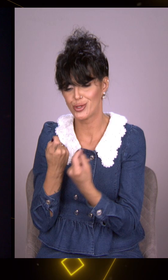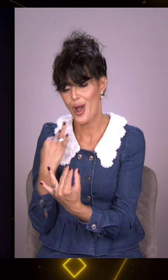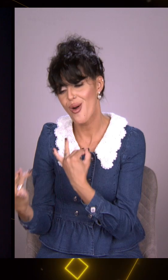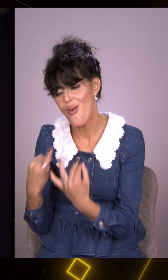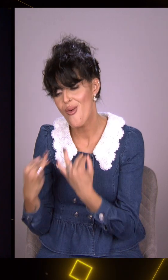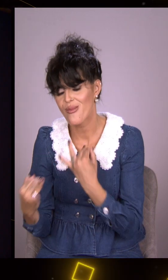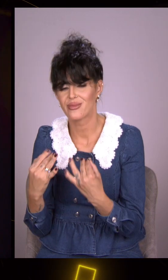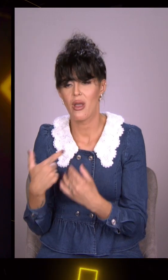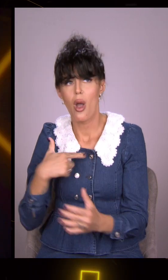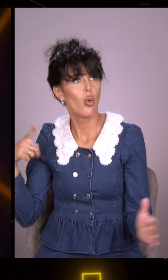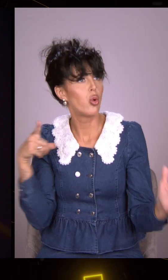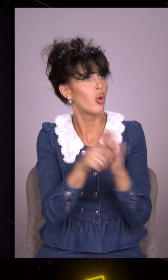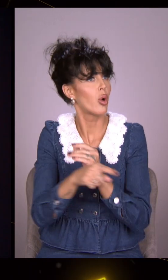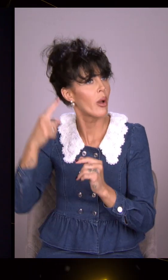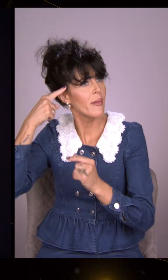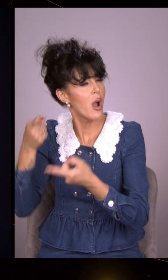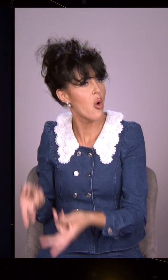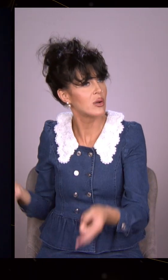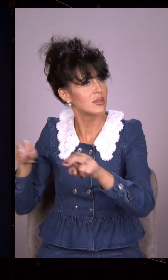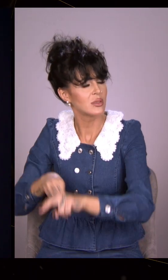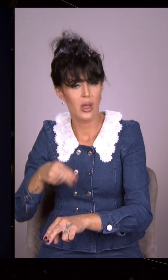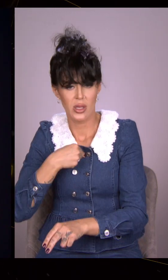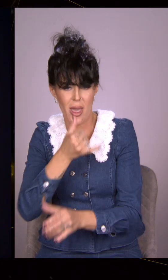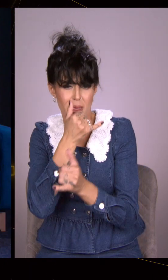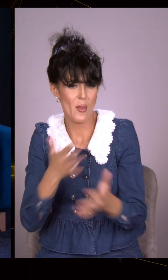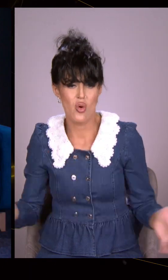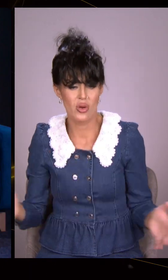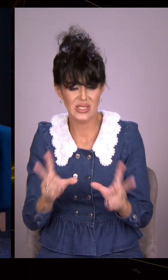А поїхати? Я все одно від горя свого не втічу нікуди.